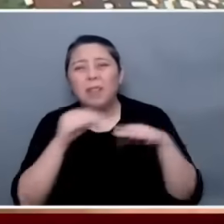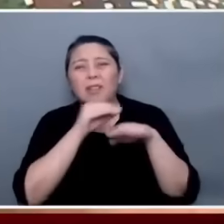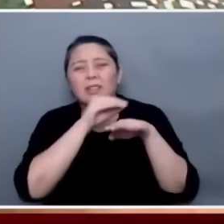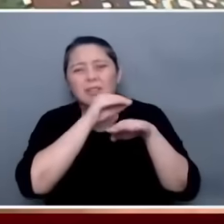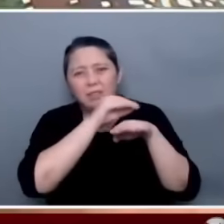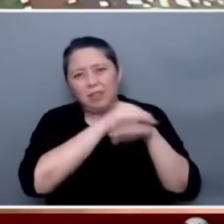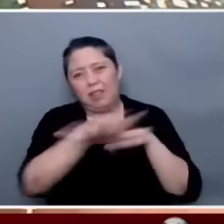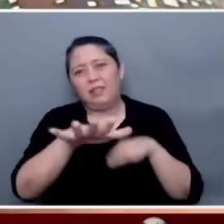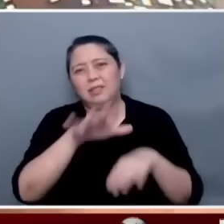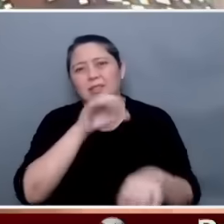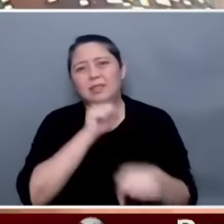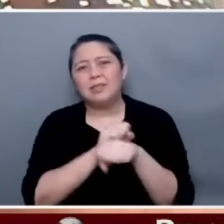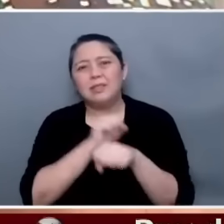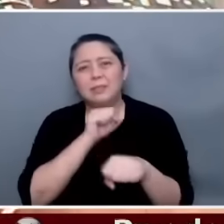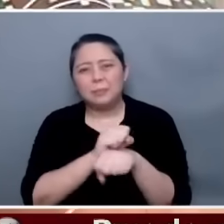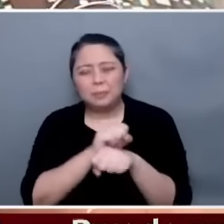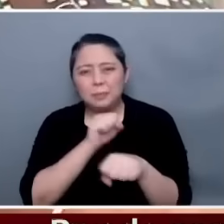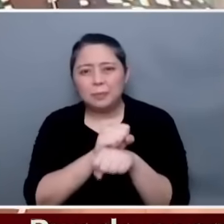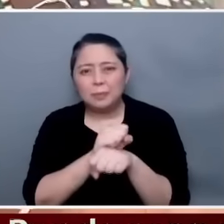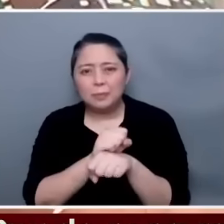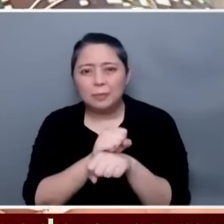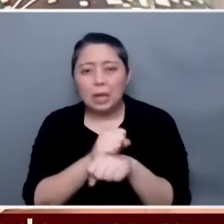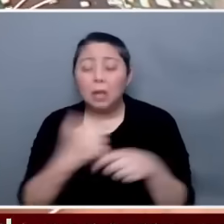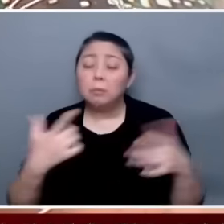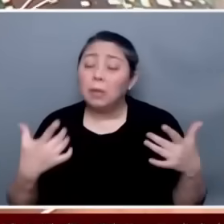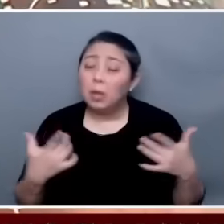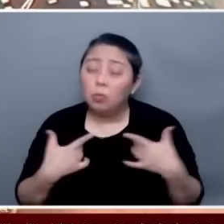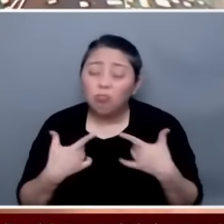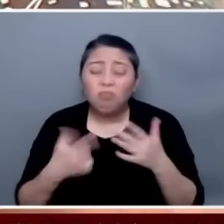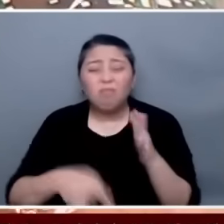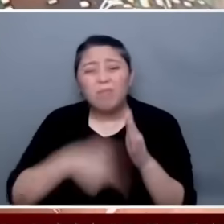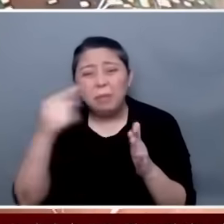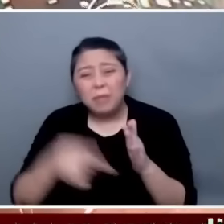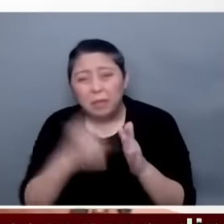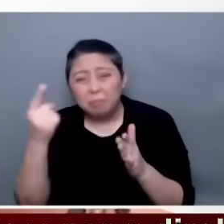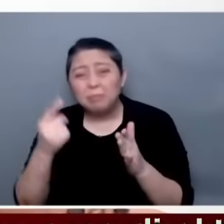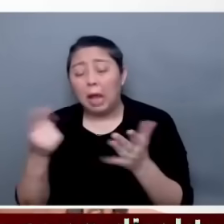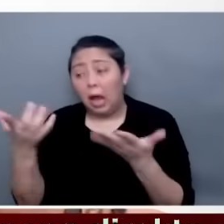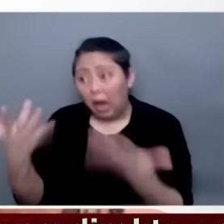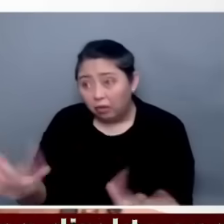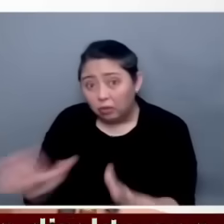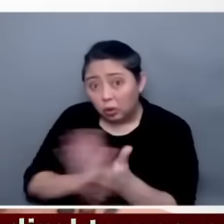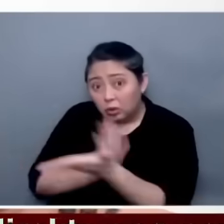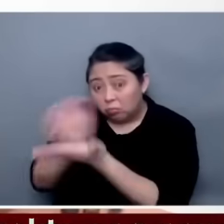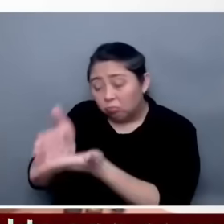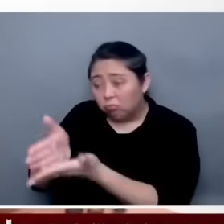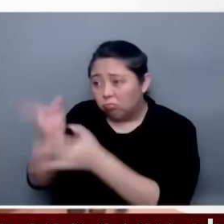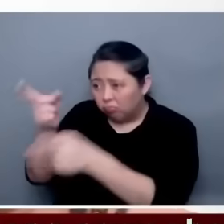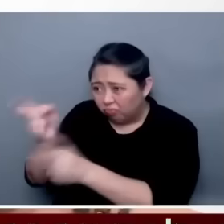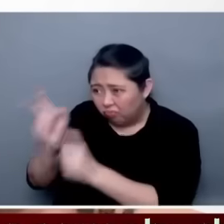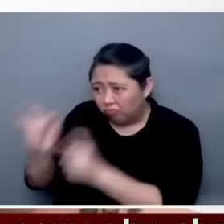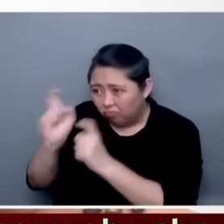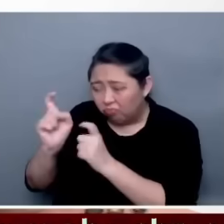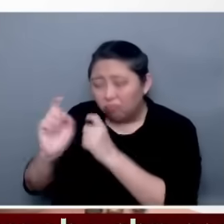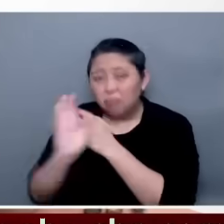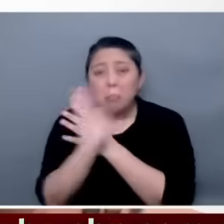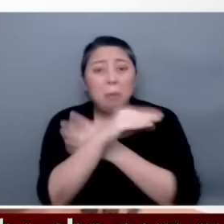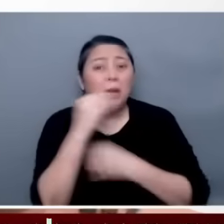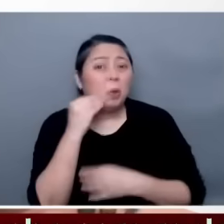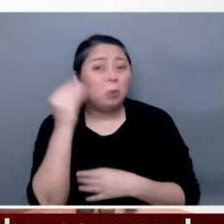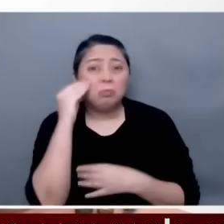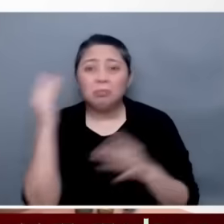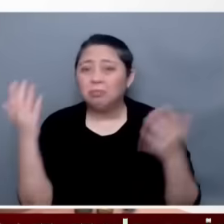Lalo na't may mga panahon na umuwi silang wala ni isang isdang huli. Kahit na mahuli kami, wala dyan. Ba't dyan na lang kami kasi hindi na